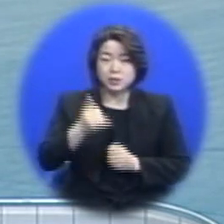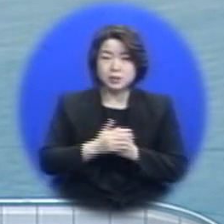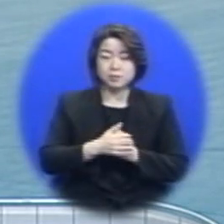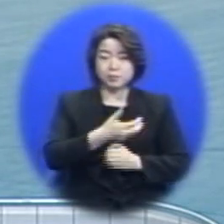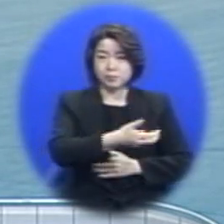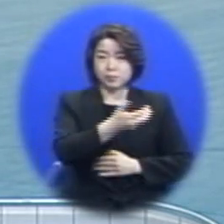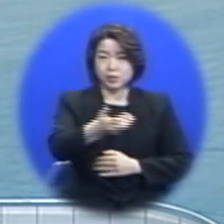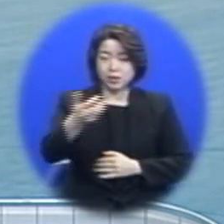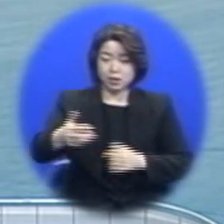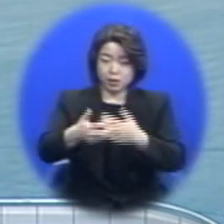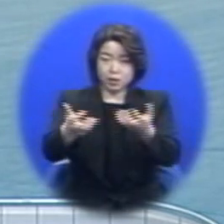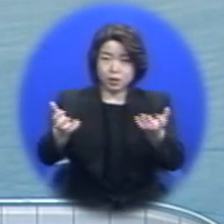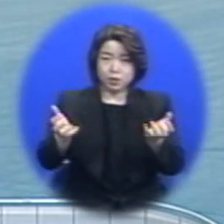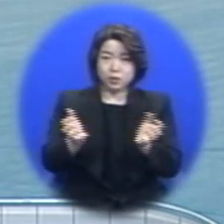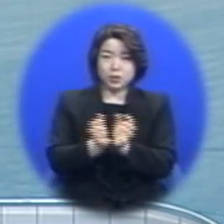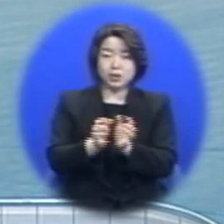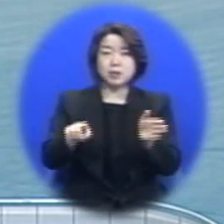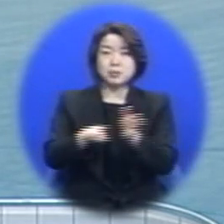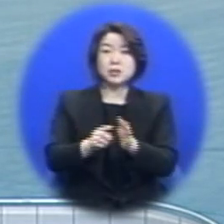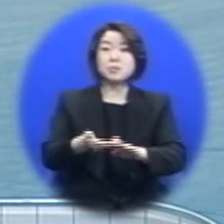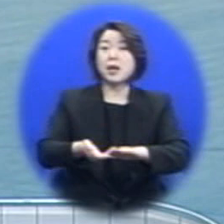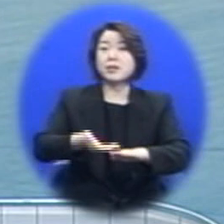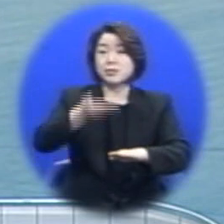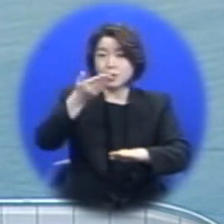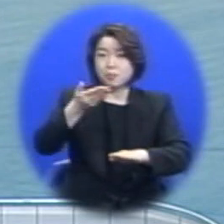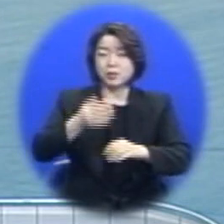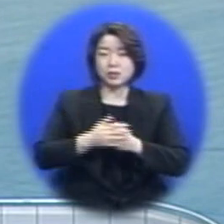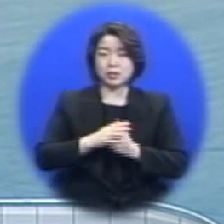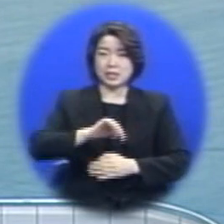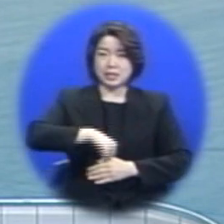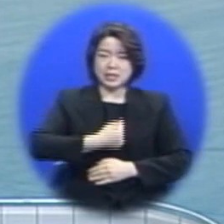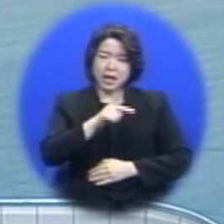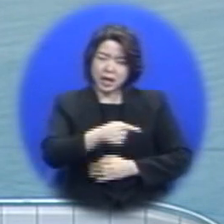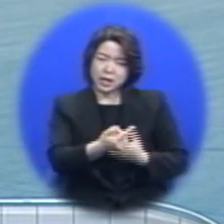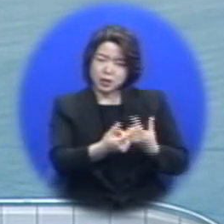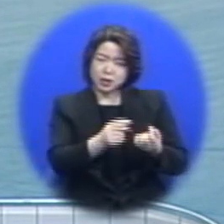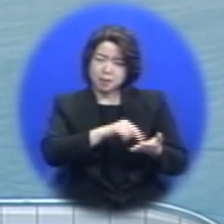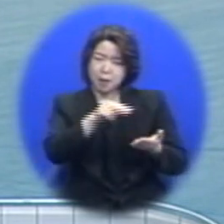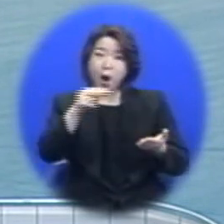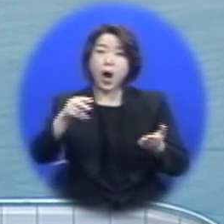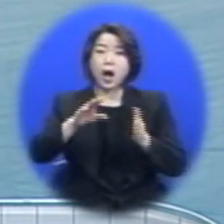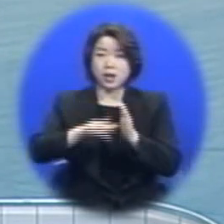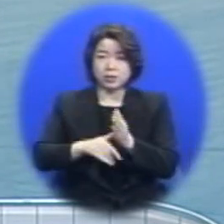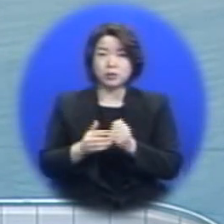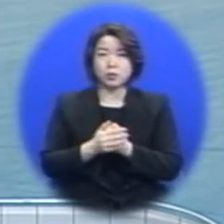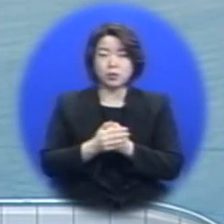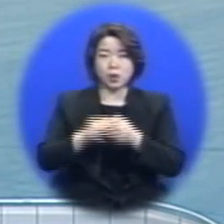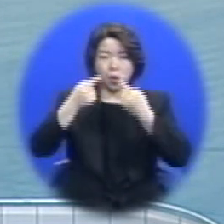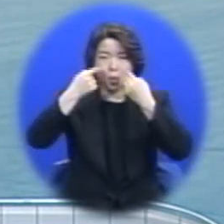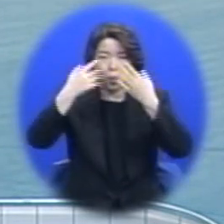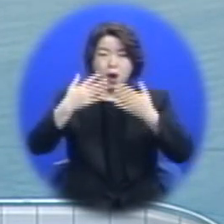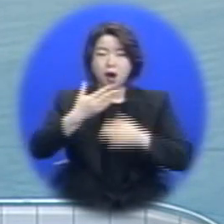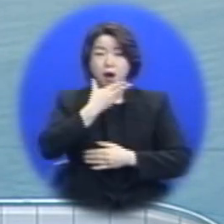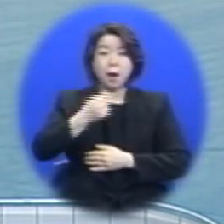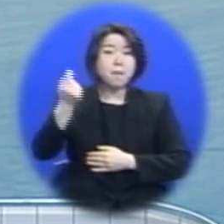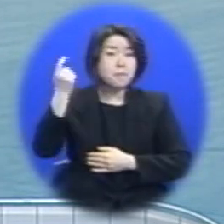순회선교단 공동체 안에 있는 믿음의 선배들이 자기가 그렇게 방황할 때도 명확한